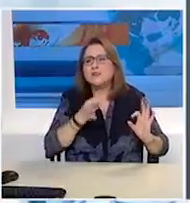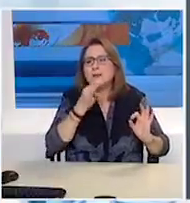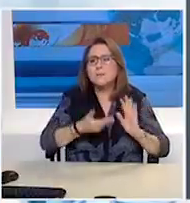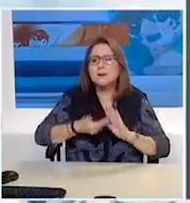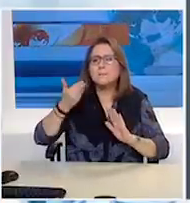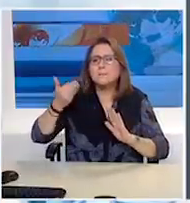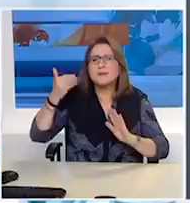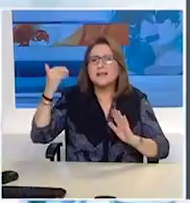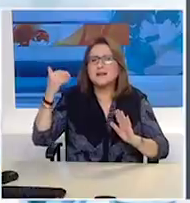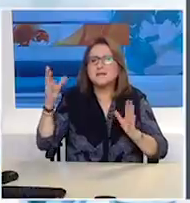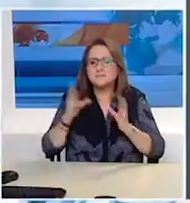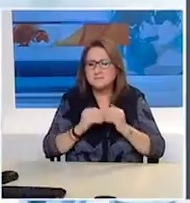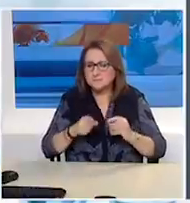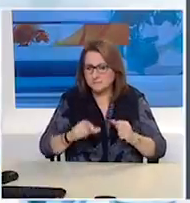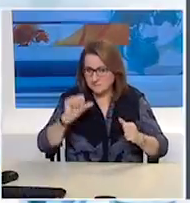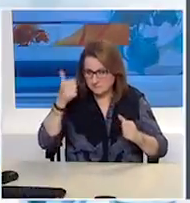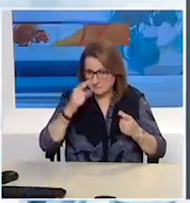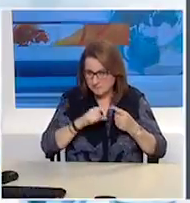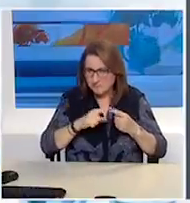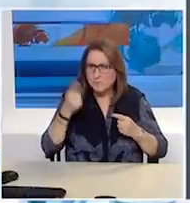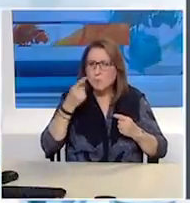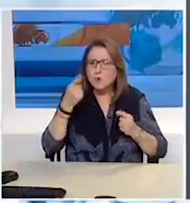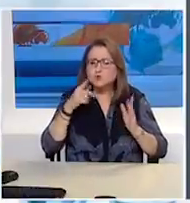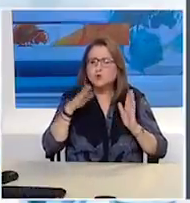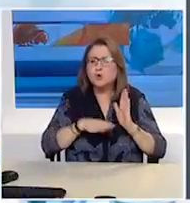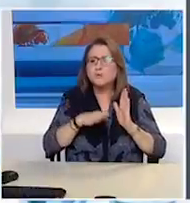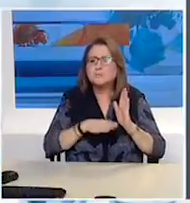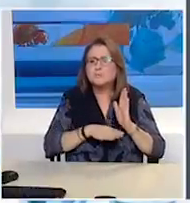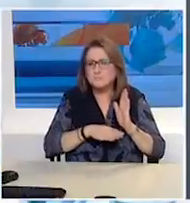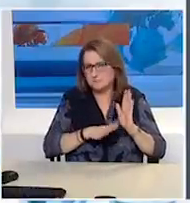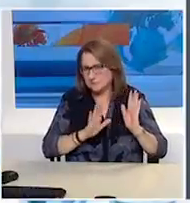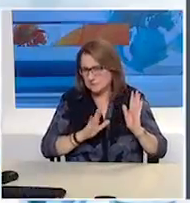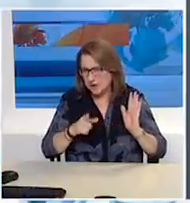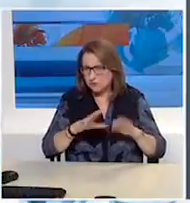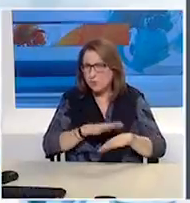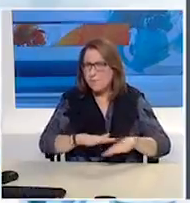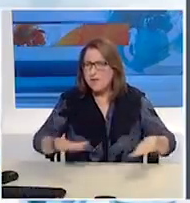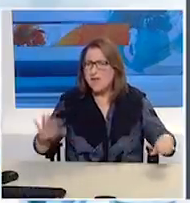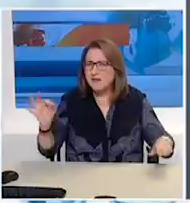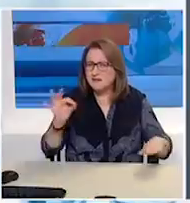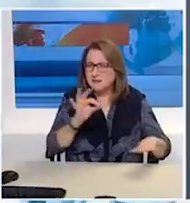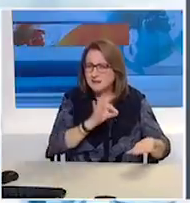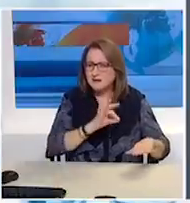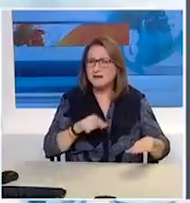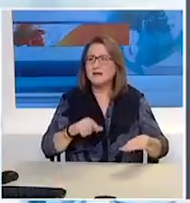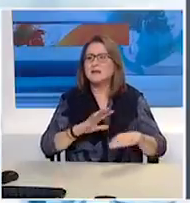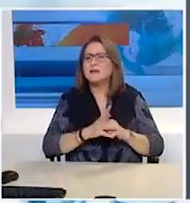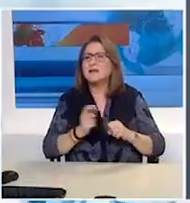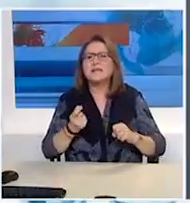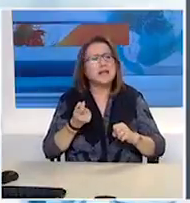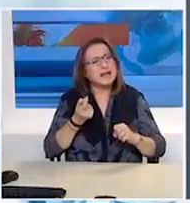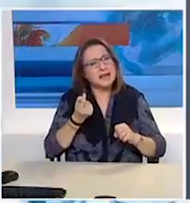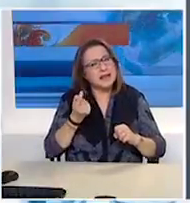αυτό το σύνδρομο. Πρώτον, ότι είναι χαμηλός ο κίνδυνος από την νόσο, την ίδια την νόσο COVID στα